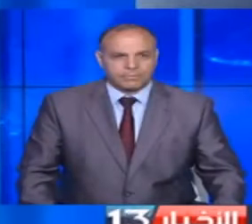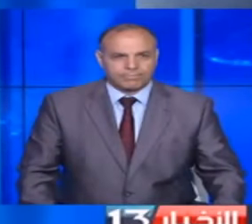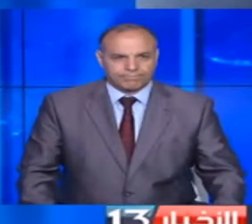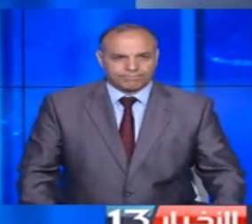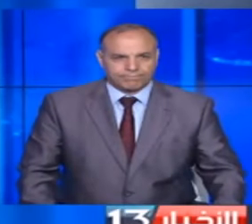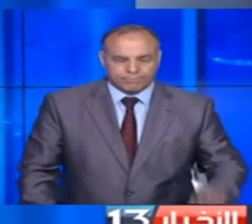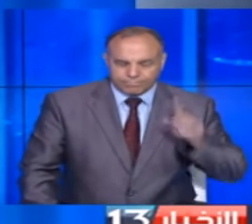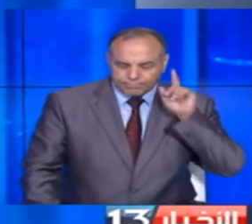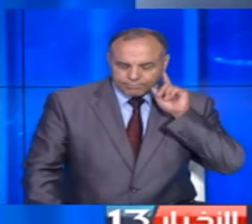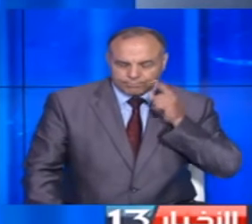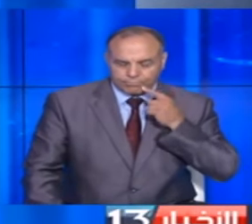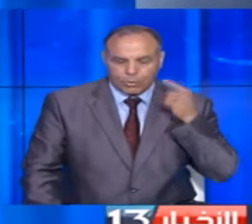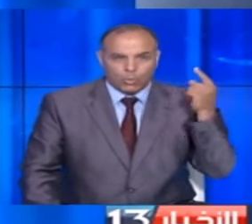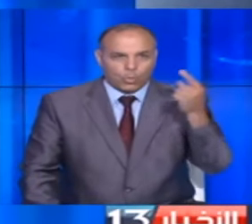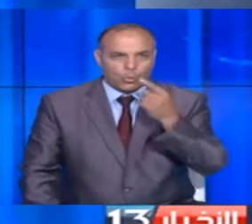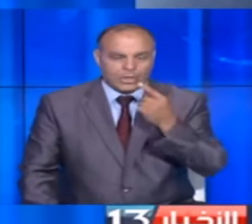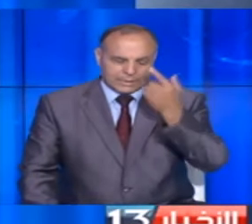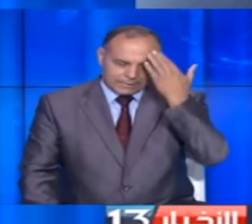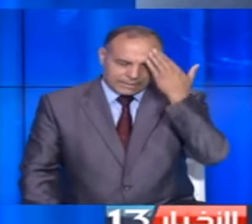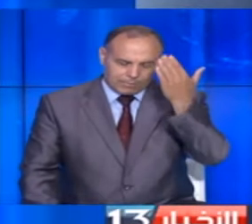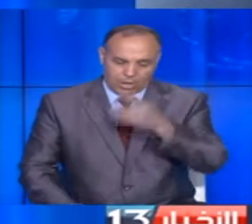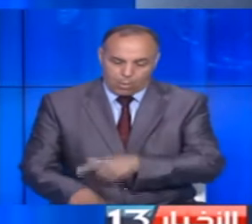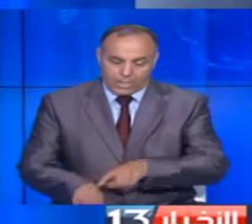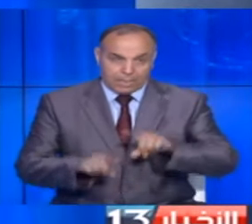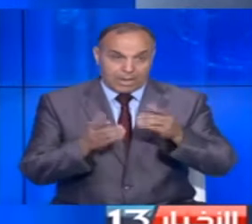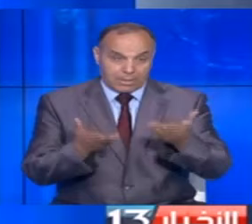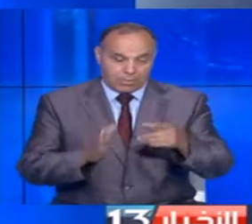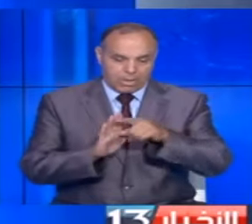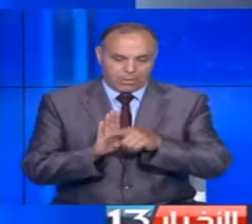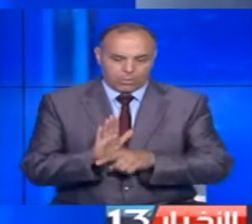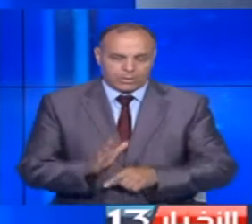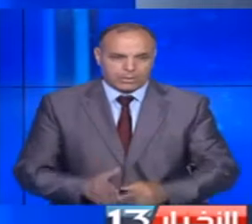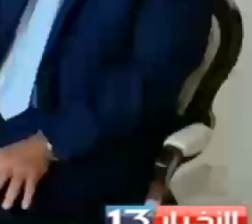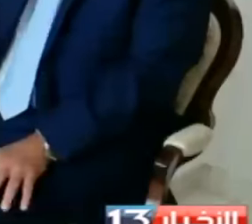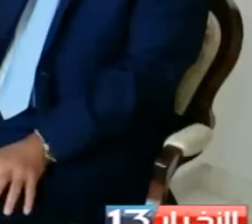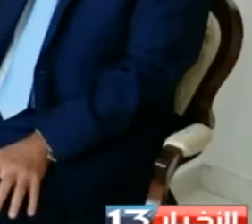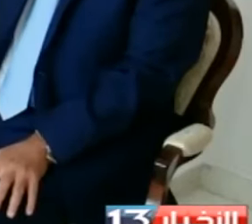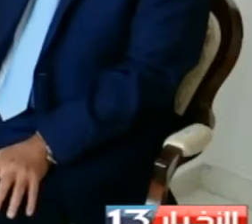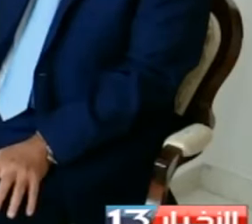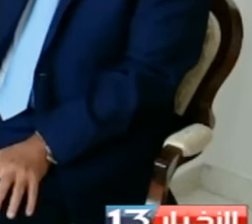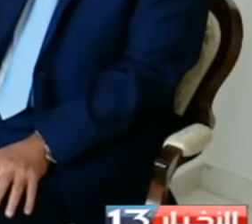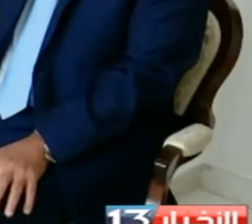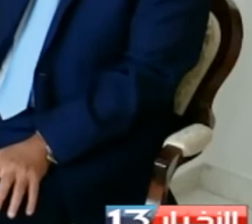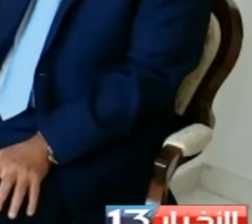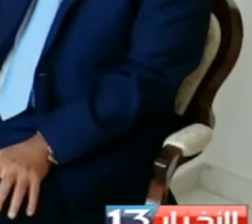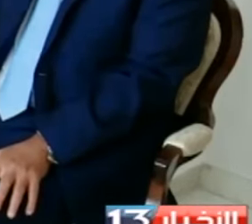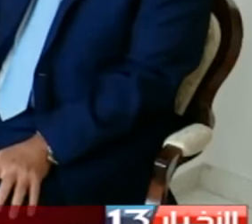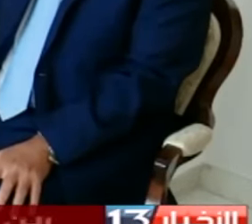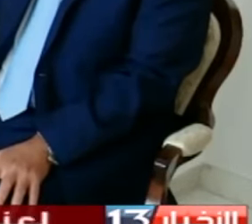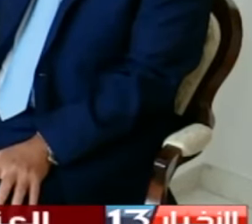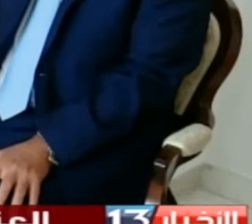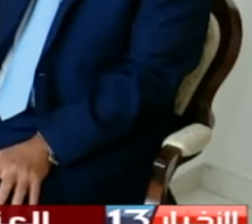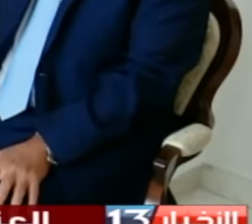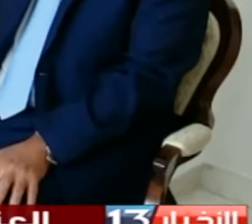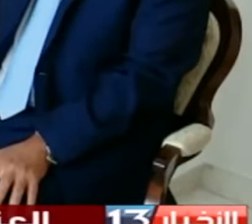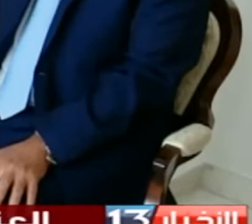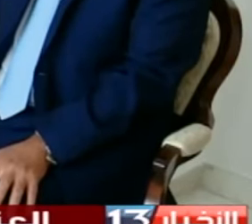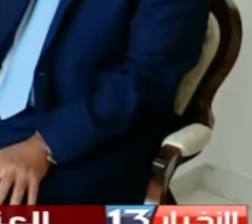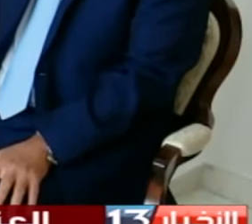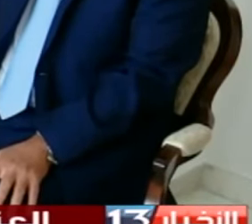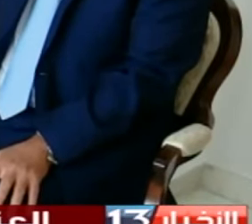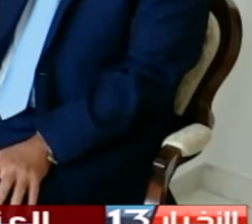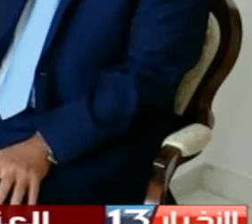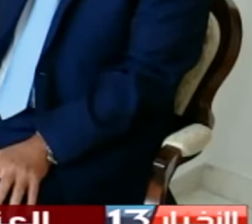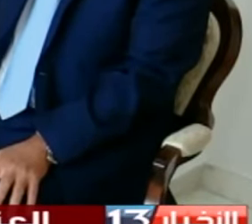نشرت بهم من القناه الوطنيه الاولى ونستهلها بالعناوين رئيس الجمهوريه يطلع على الوضع الامني في